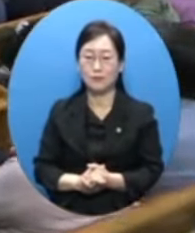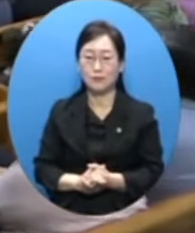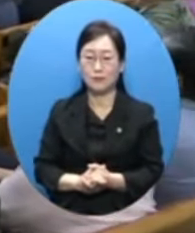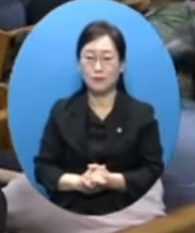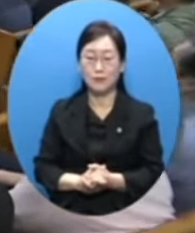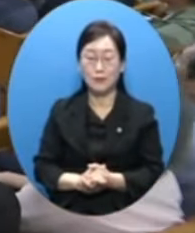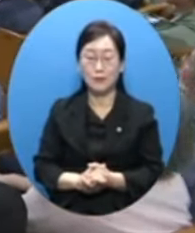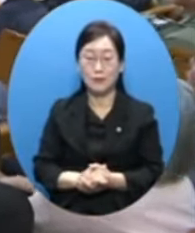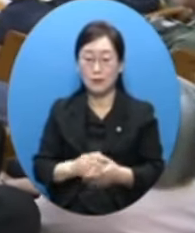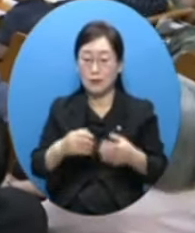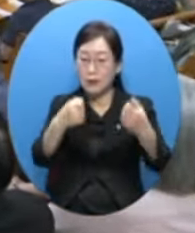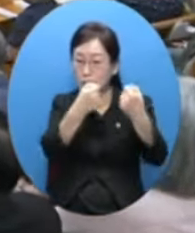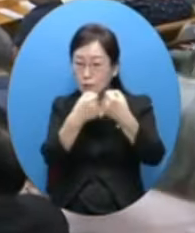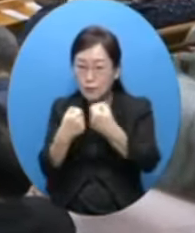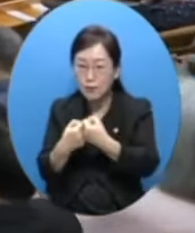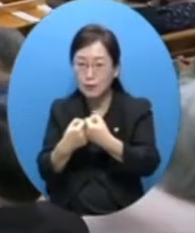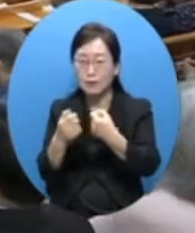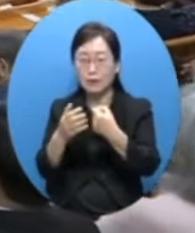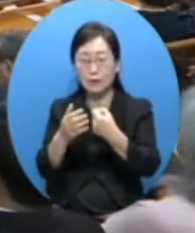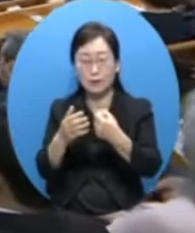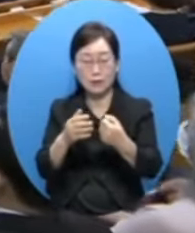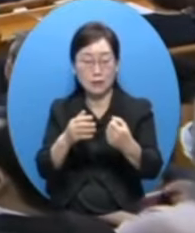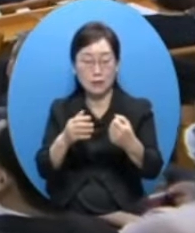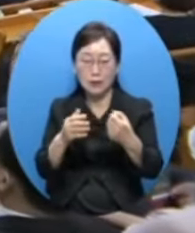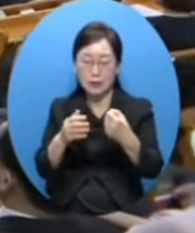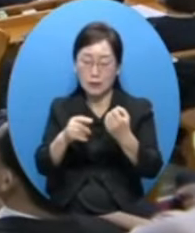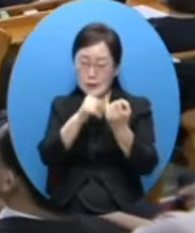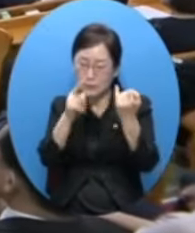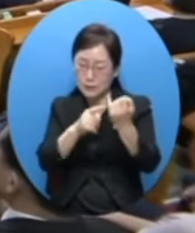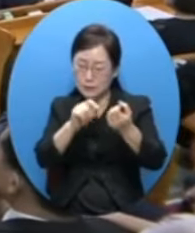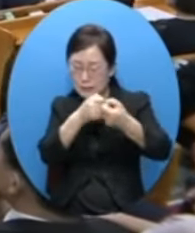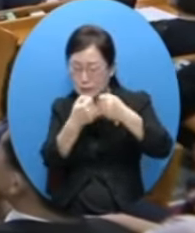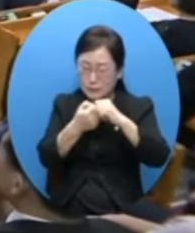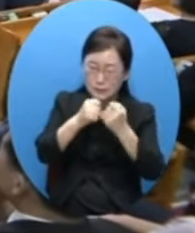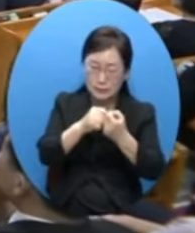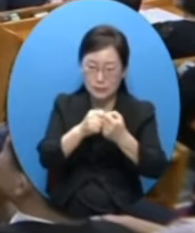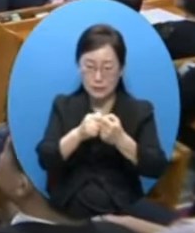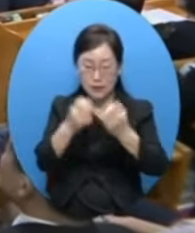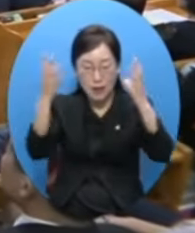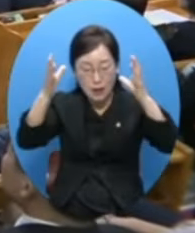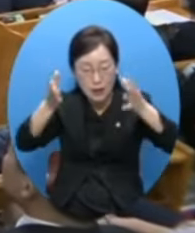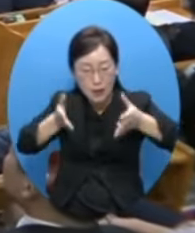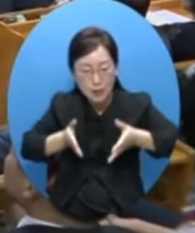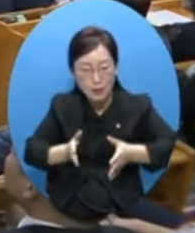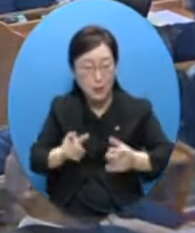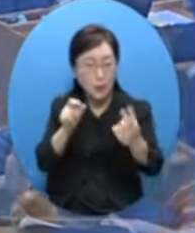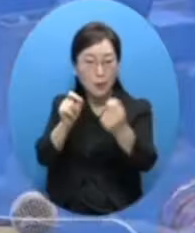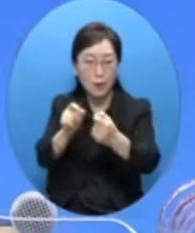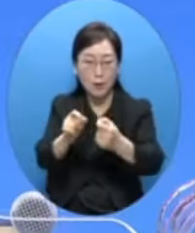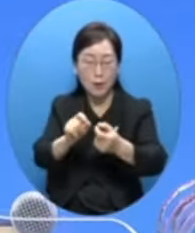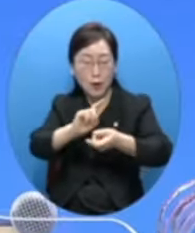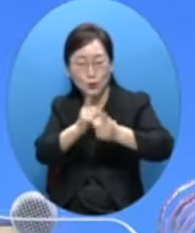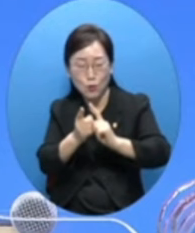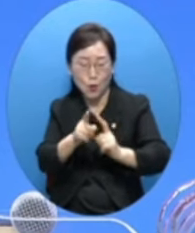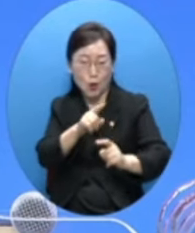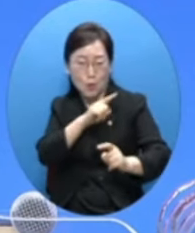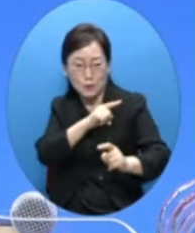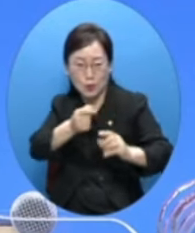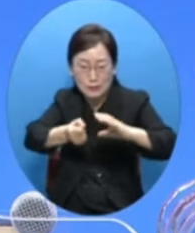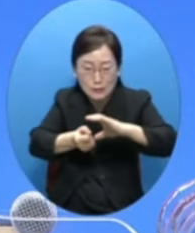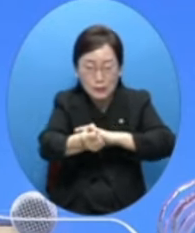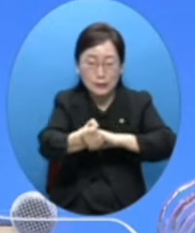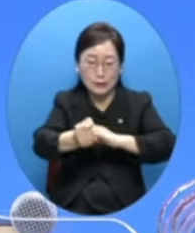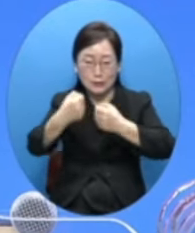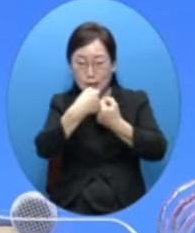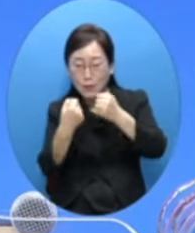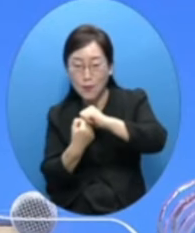그래서 해산할 때가 돼서 애가 태어나는데 서로 먼저 태어나려고 싸우다가 에서가 좀